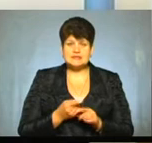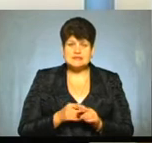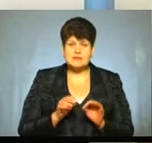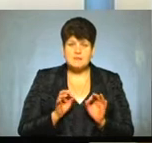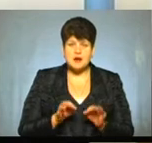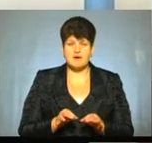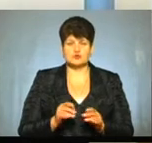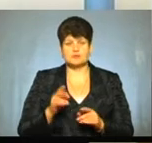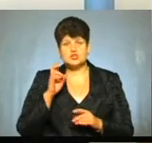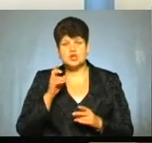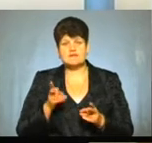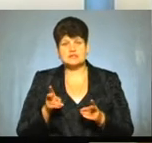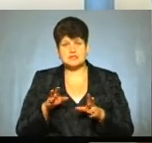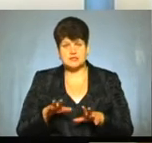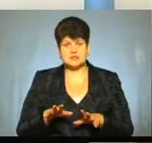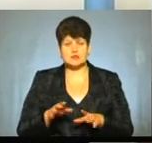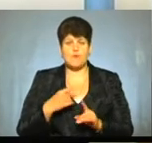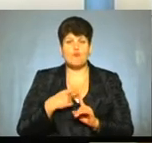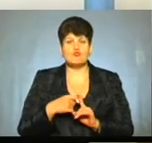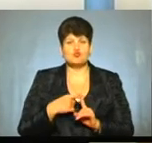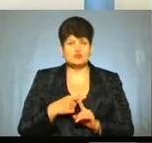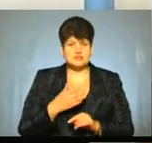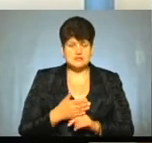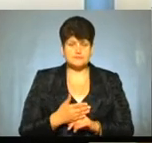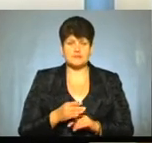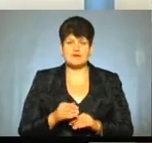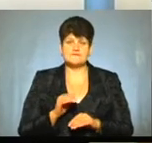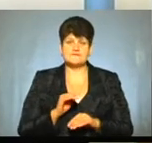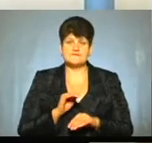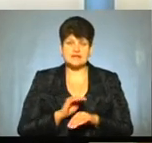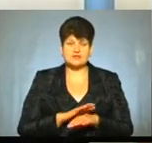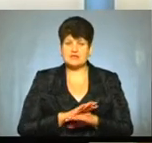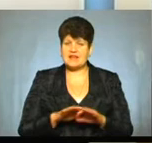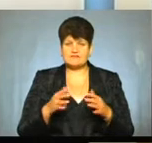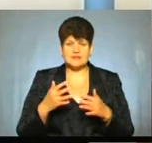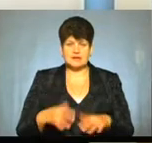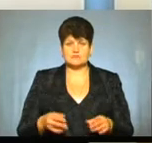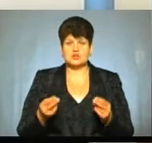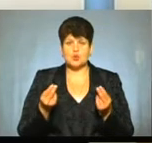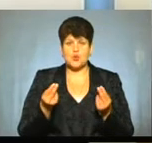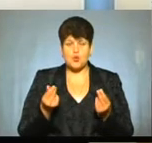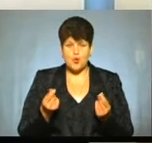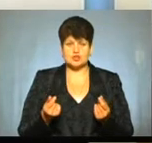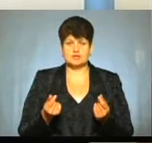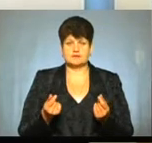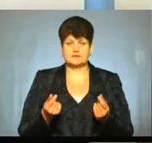зробити правильно, щоб держава залишилася, скажімо так, в плюсі, тобто фактично не втративши певних